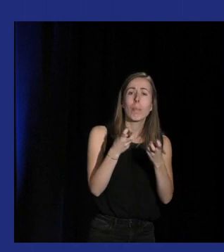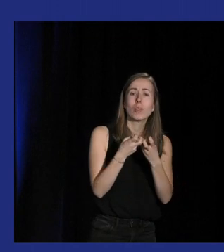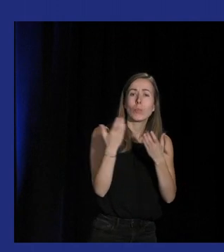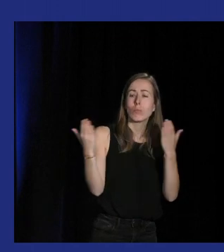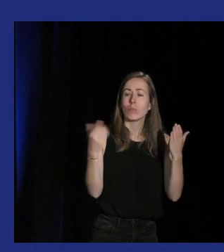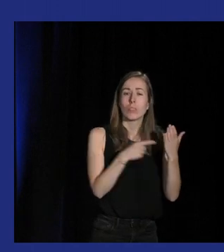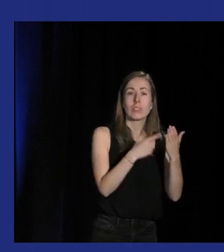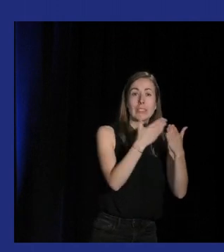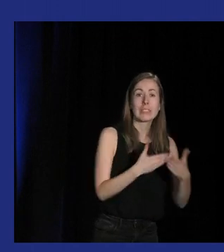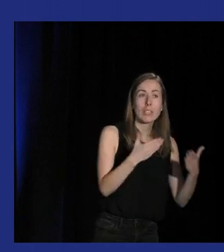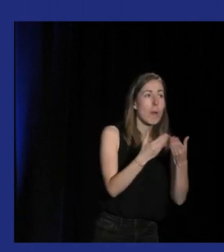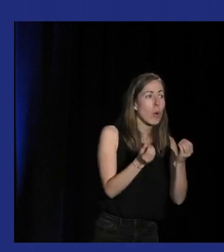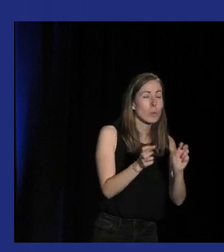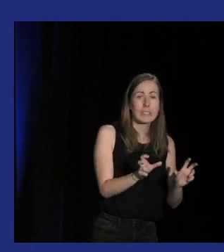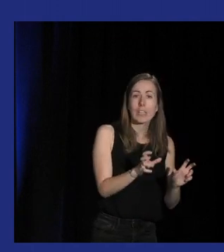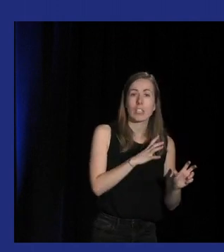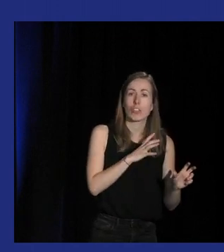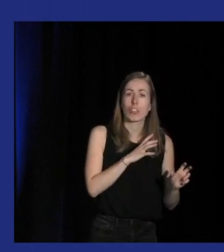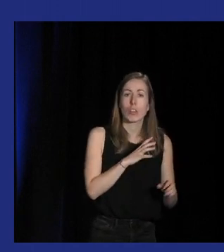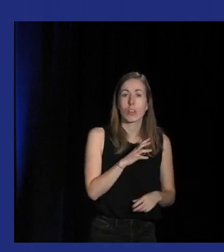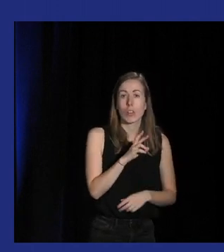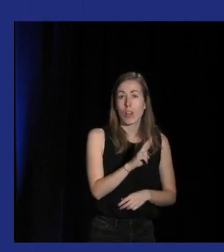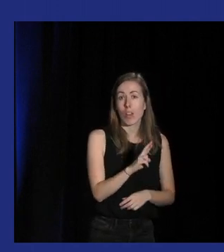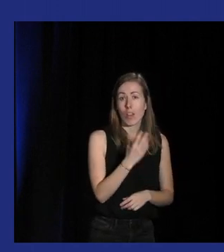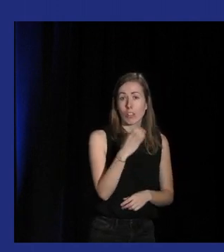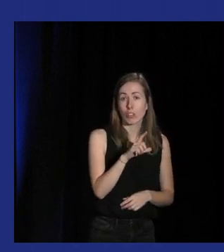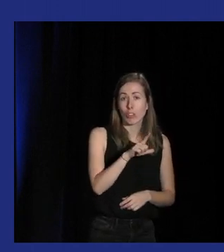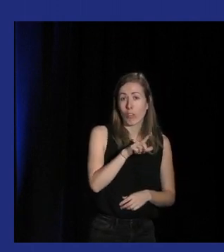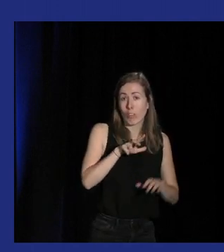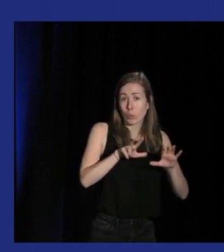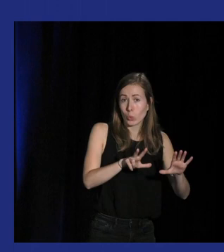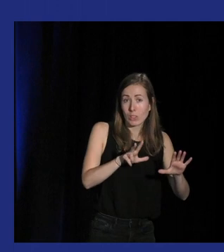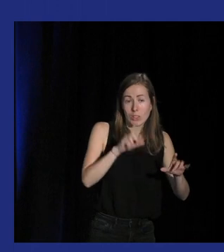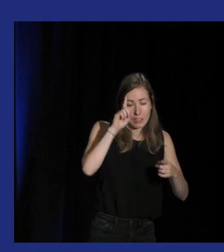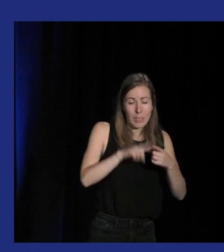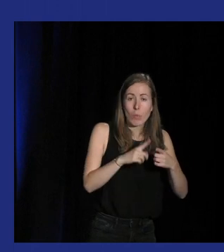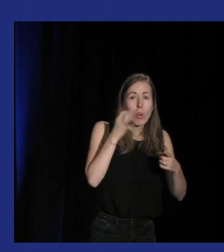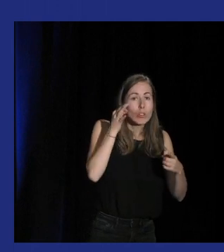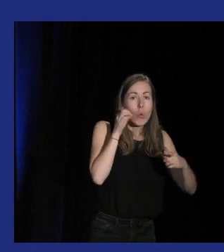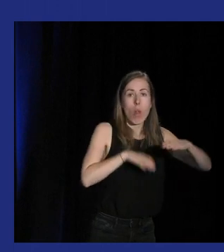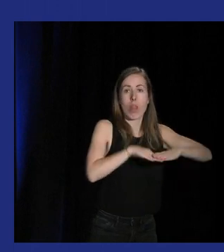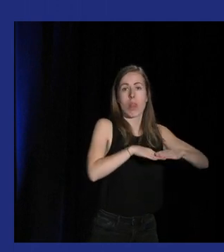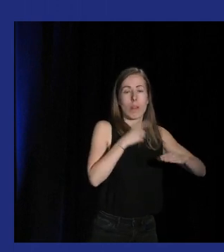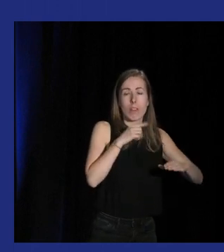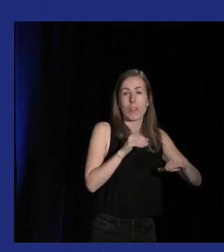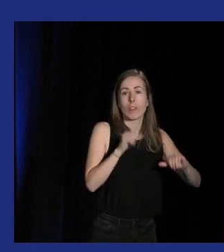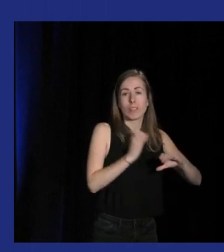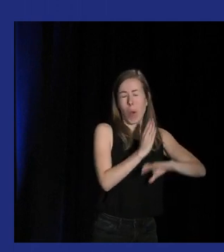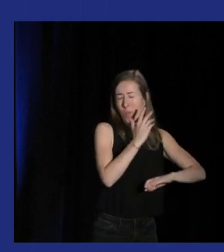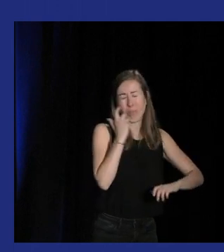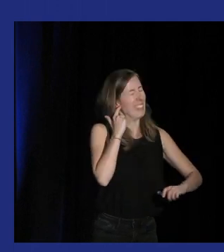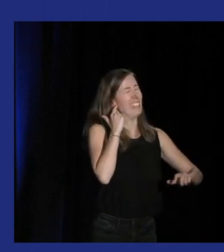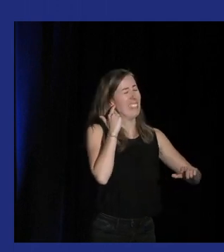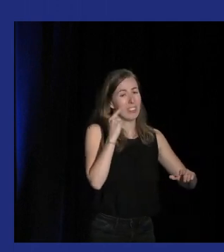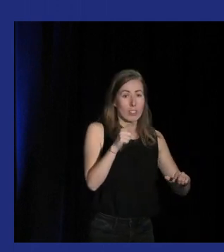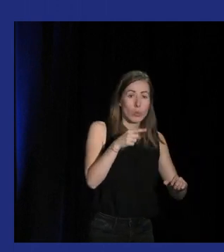ou à la télé où il y a la r128 donc pour pour limiter les sons et pas qu'on ait des trucs qui nous éclatent les oreilles et d'autres super